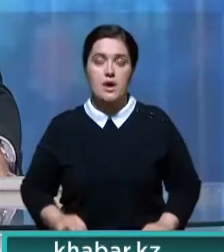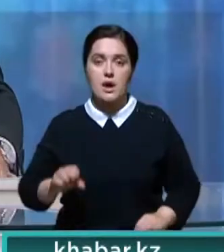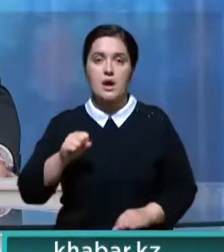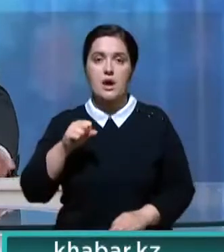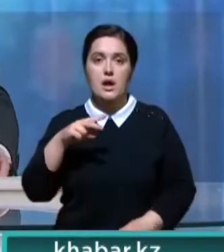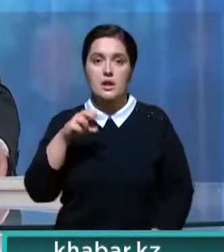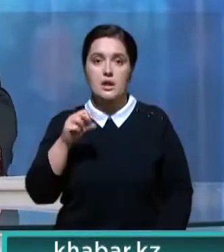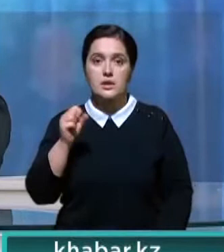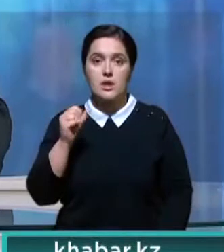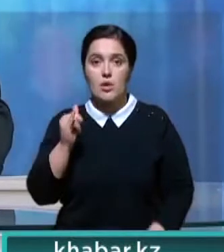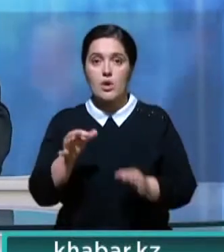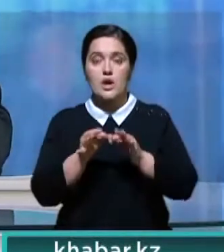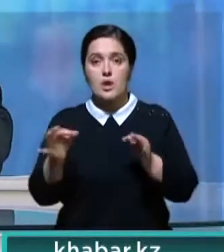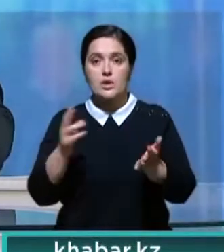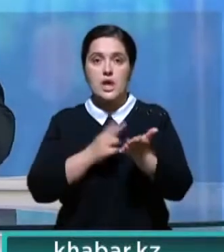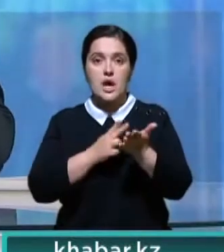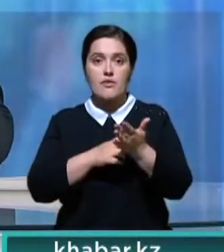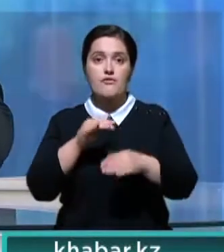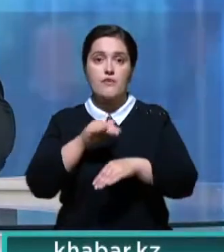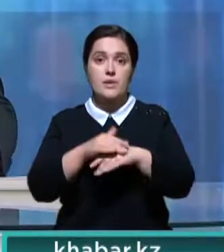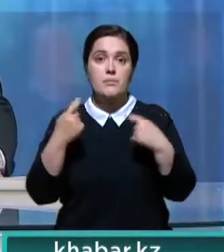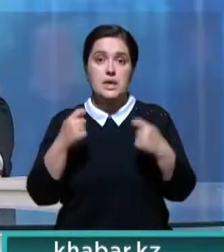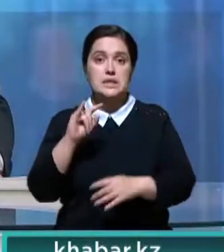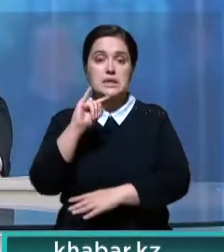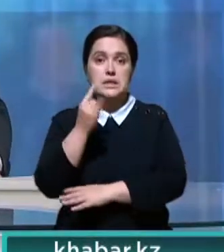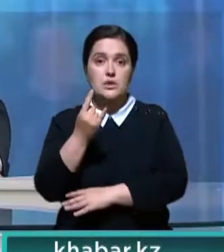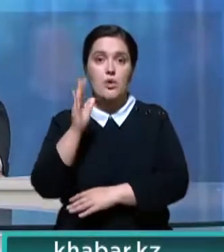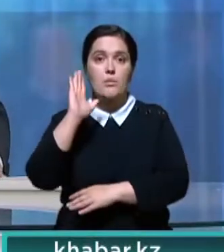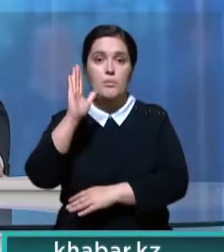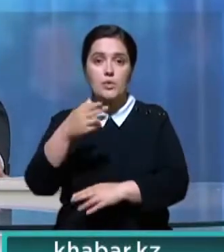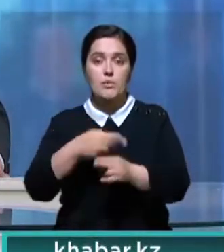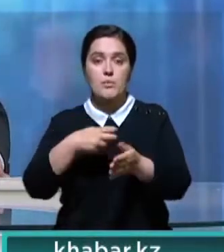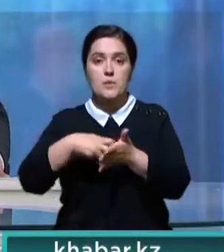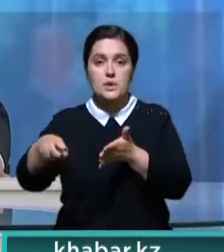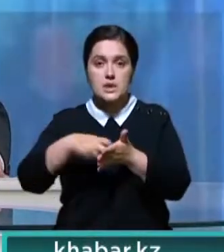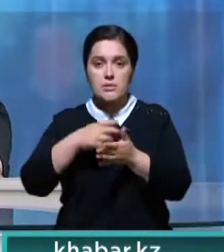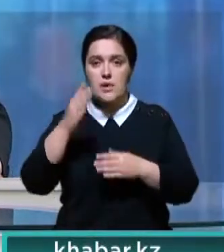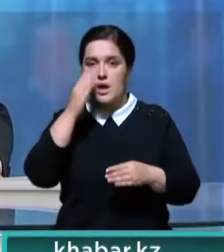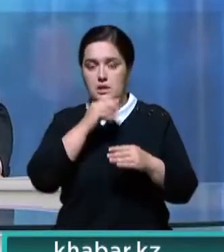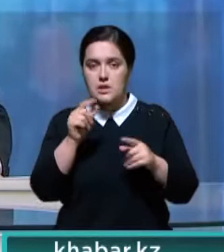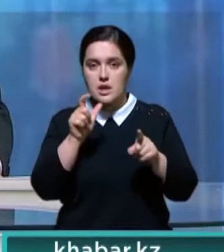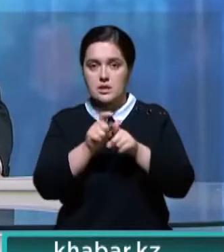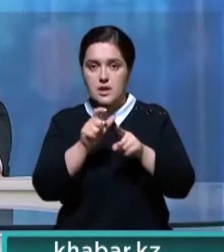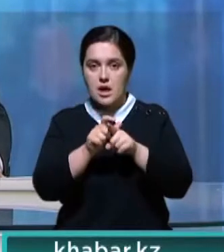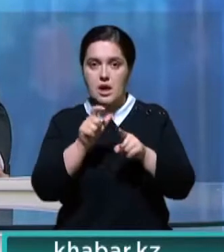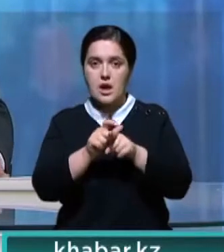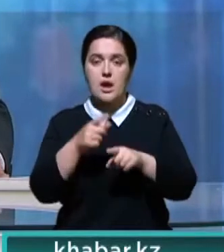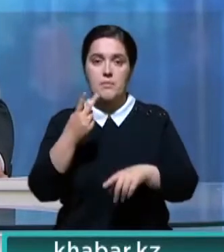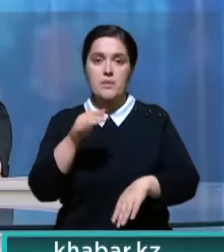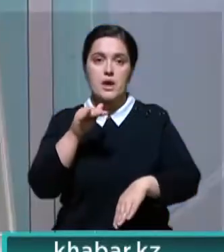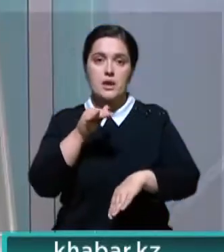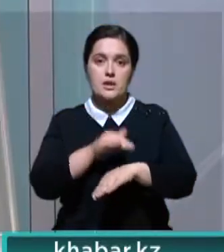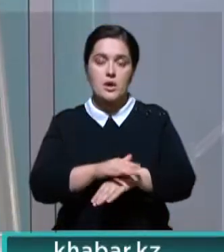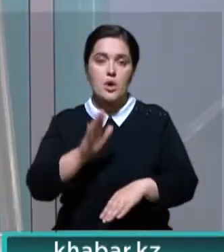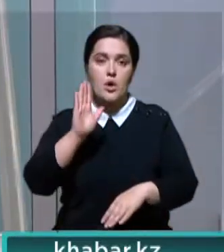словам прокурора Алатауского района, доказать факт продажи детей еще предстоит, поскольку переписка велась завуалированно.